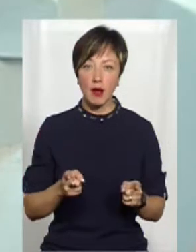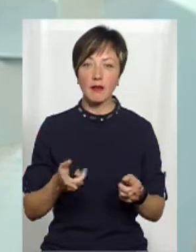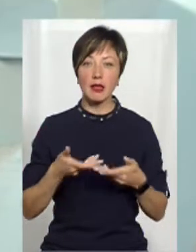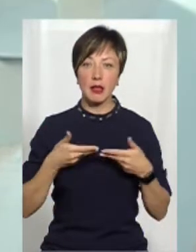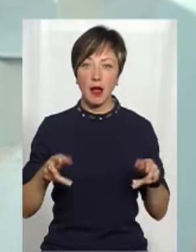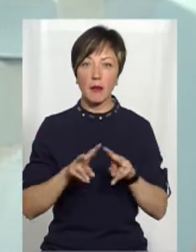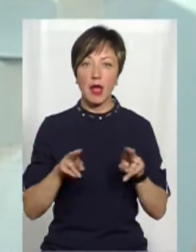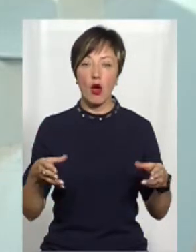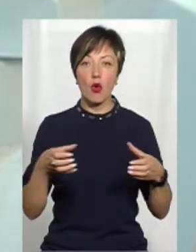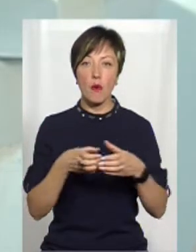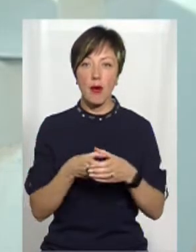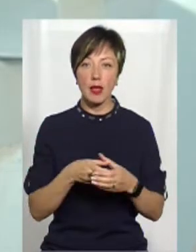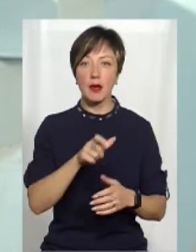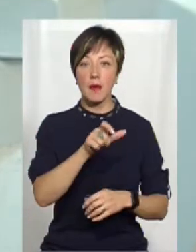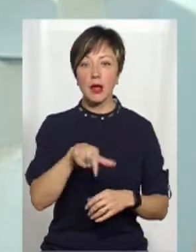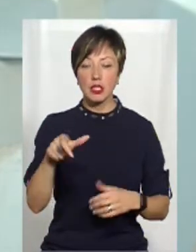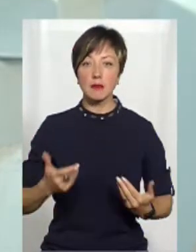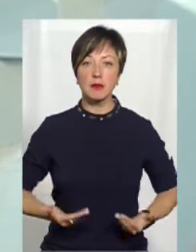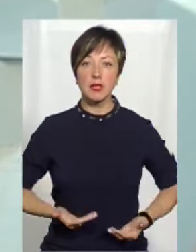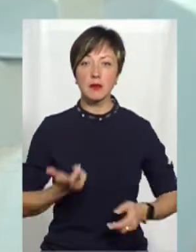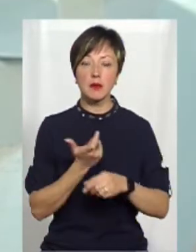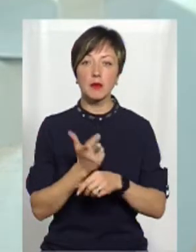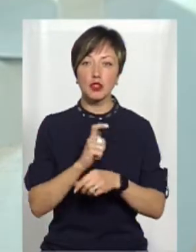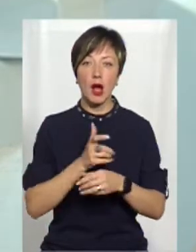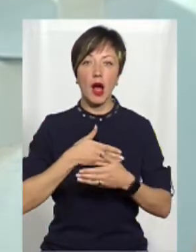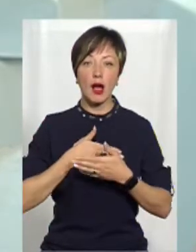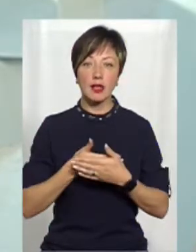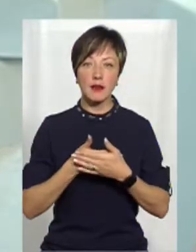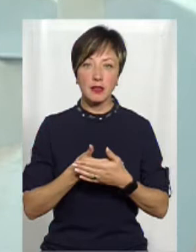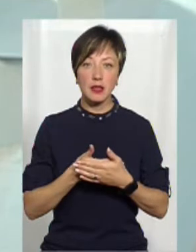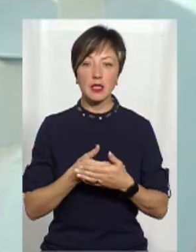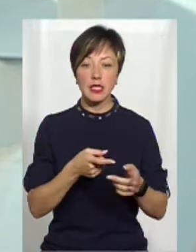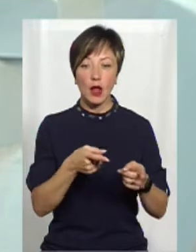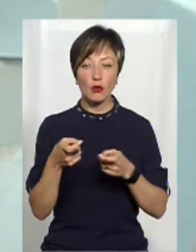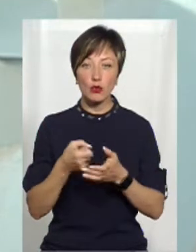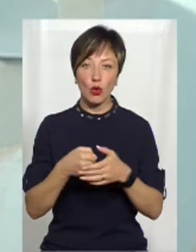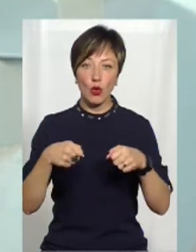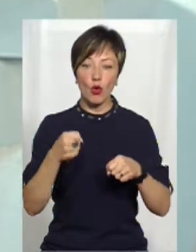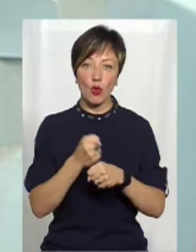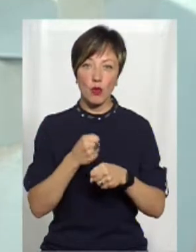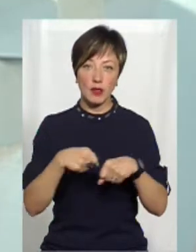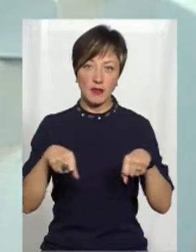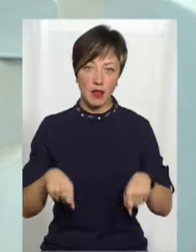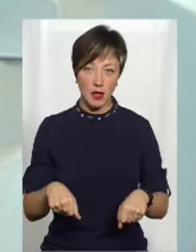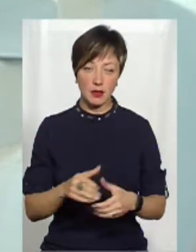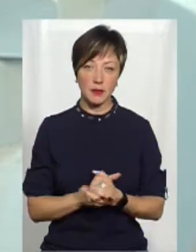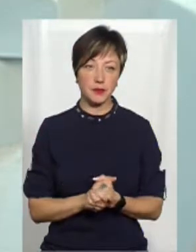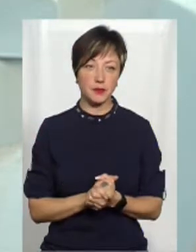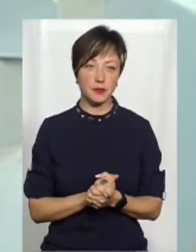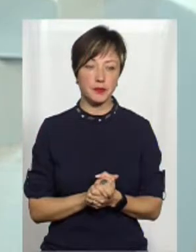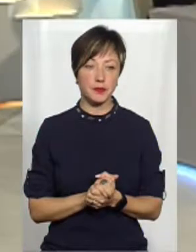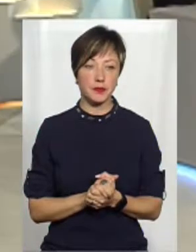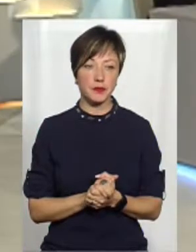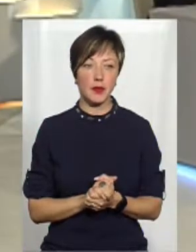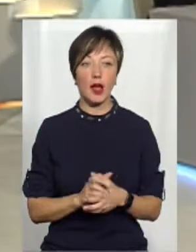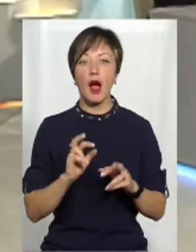як громаді, взагалі, мешканцям міста потрібно бути більш активними, більш залученими до роботи влади. І тоді і влада буде відповідно реагувати. А як